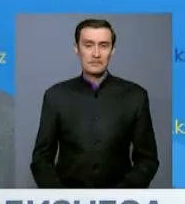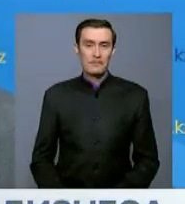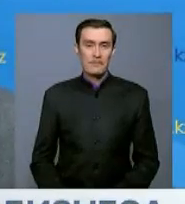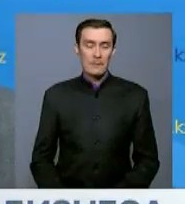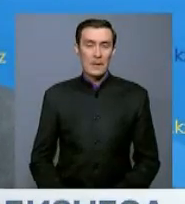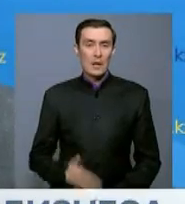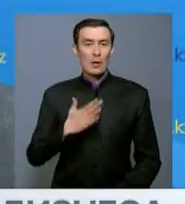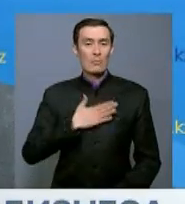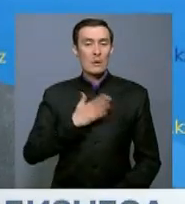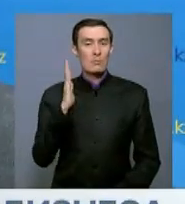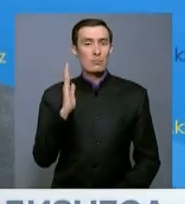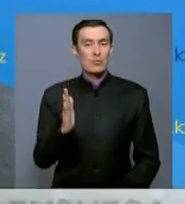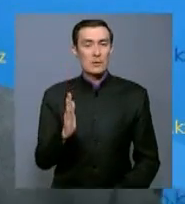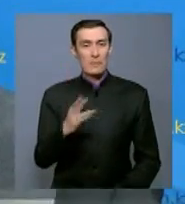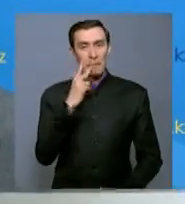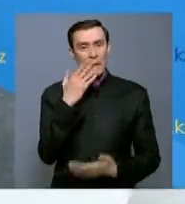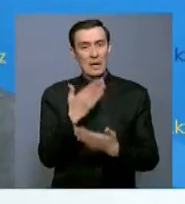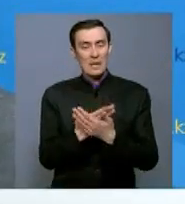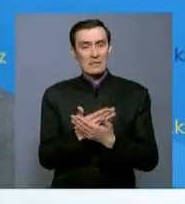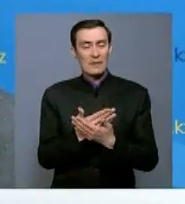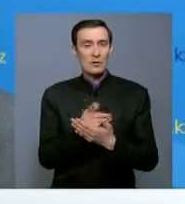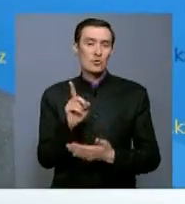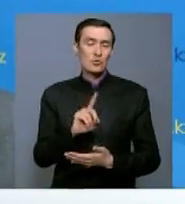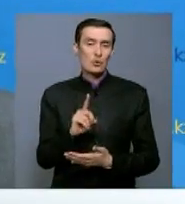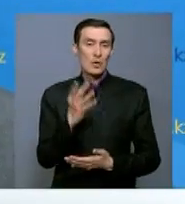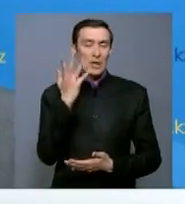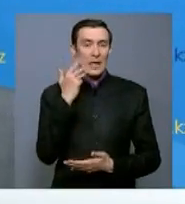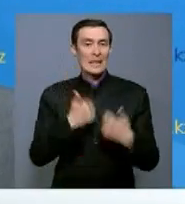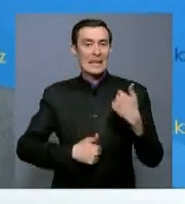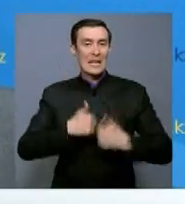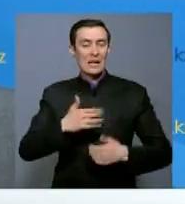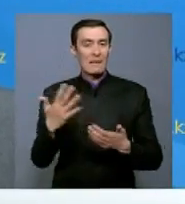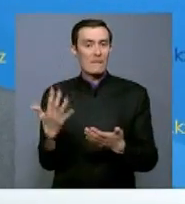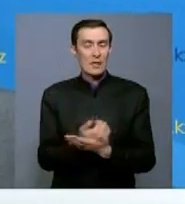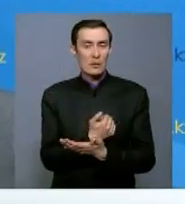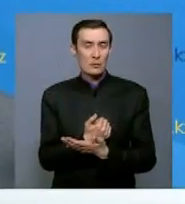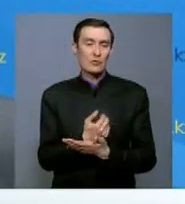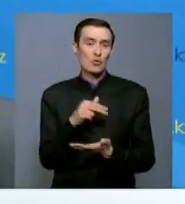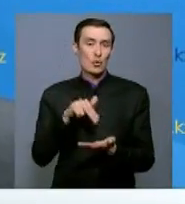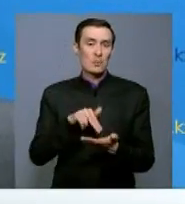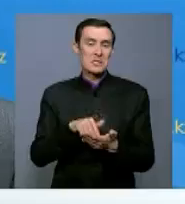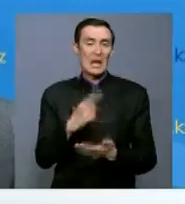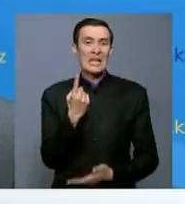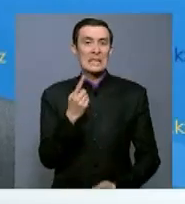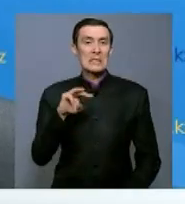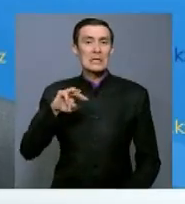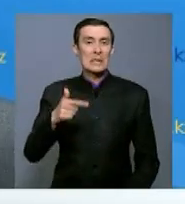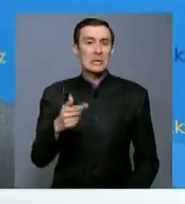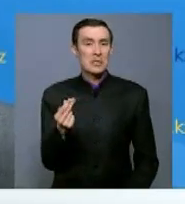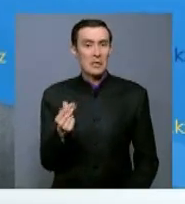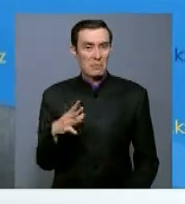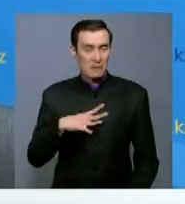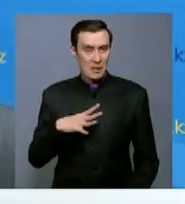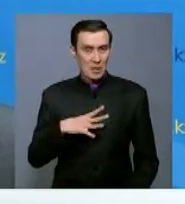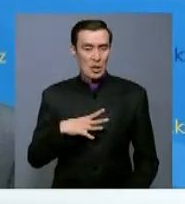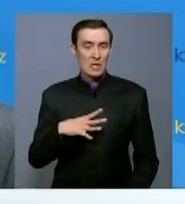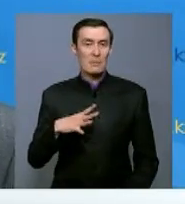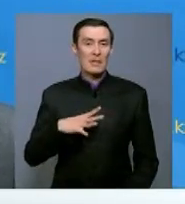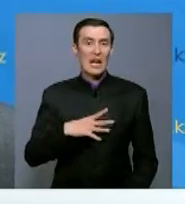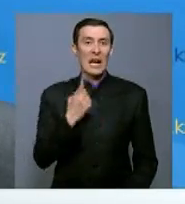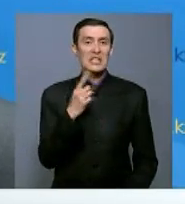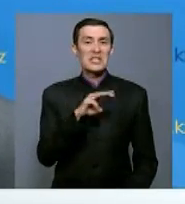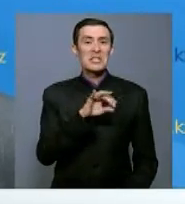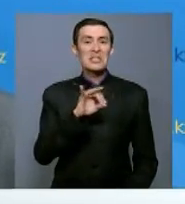стоимость. Мы будем показывать случаи, когда выигрывают тендера с ценой в 1 тенге. И даже уже есть в 1